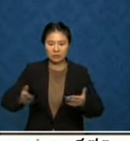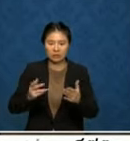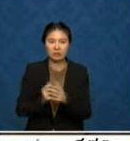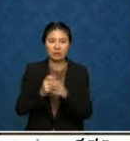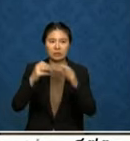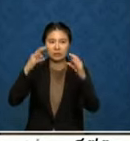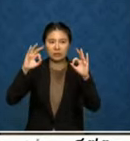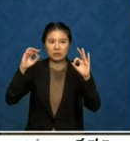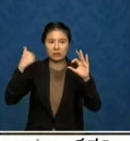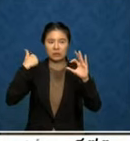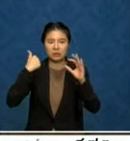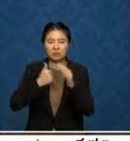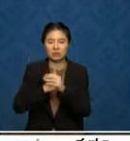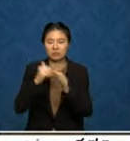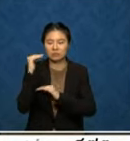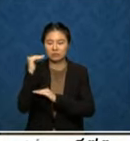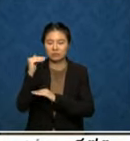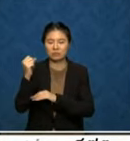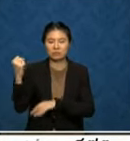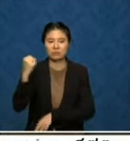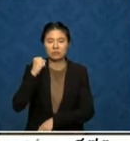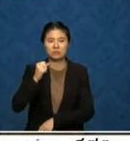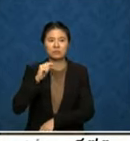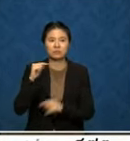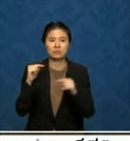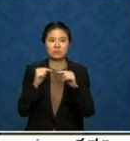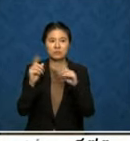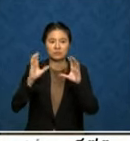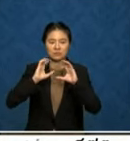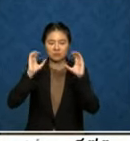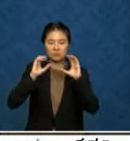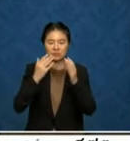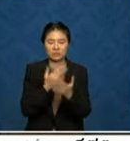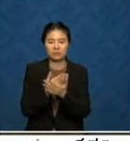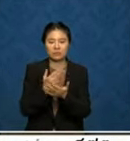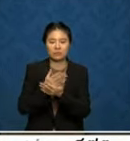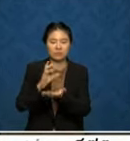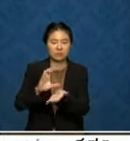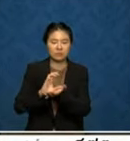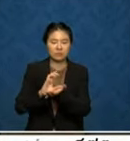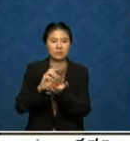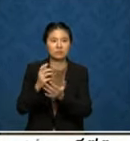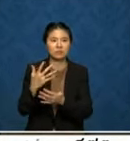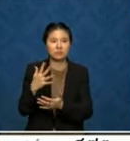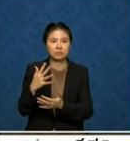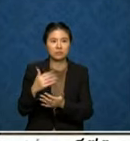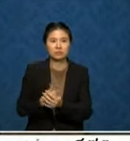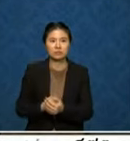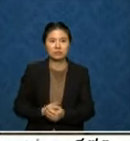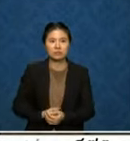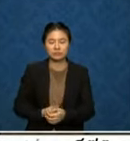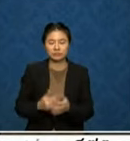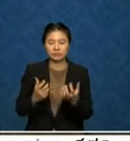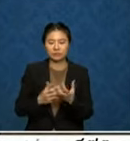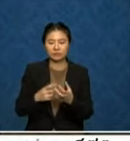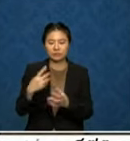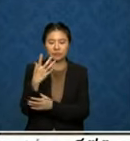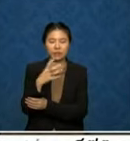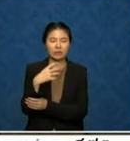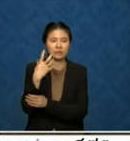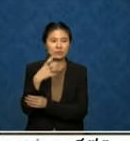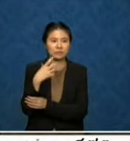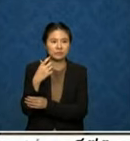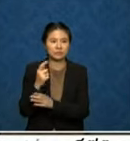สรีภาพไม่ถูกจำกัดด้วยอำนาจของรัฐและอำนาจของทุนแต่ขณะเดียวกันค่ะสื่อก็ต้องมาพร้อม